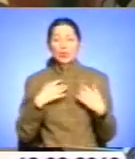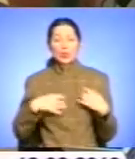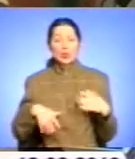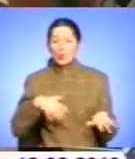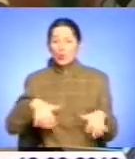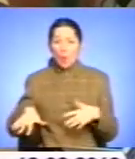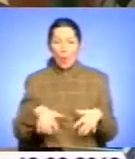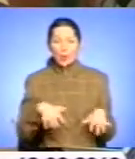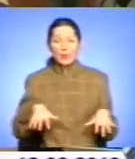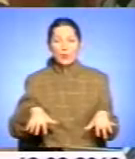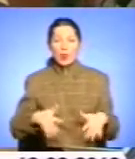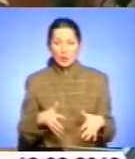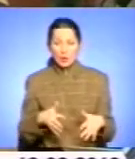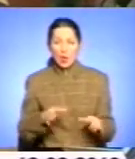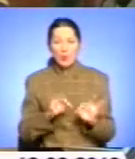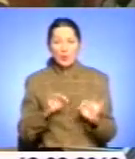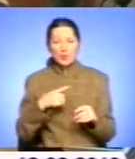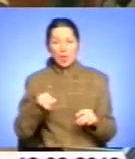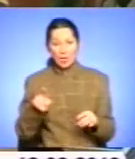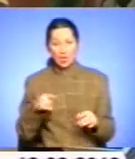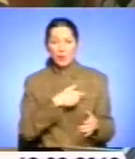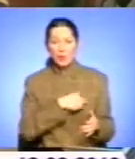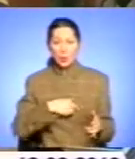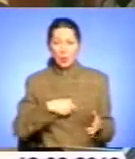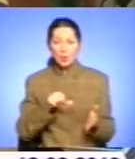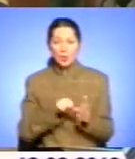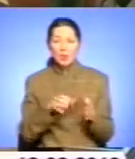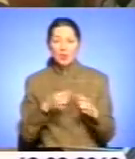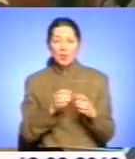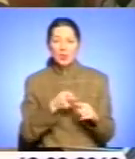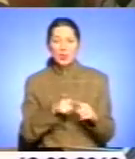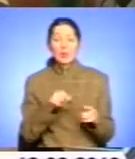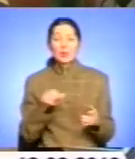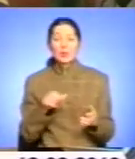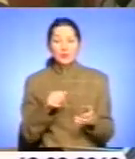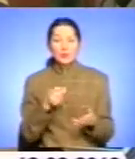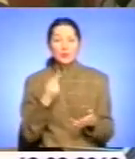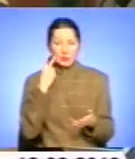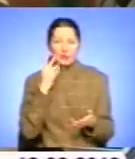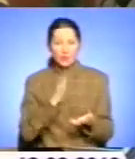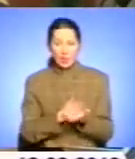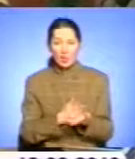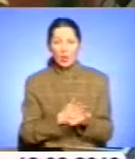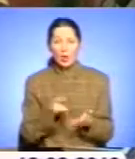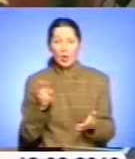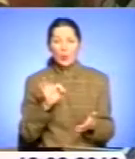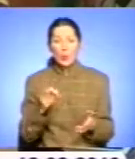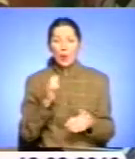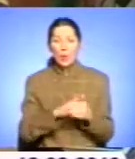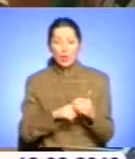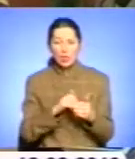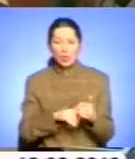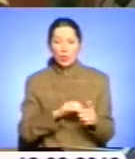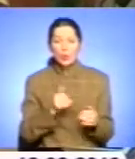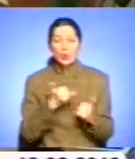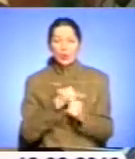сумлінним депутатам і керівникам, і представникам фракцій, які представляються постійно двома третинами, про причину і неспроможність